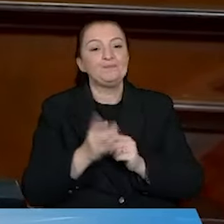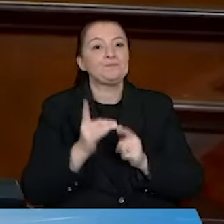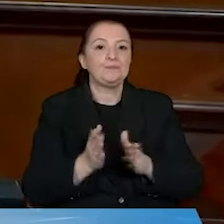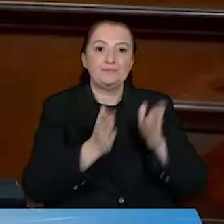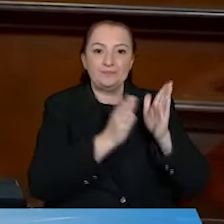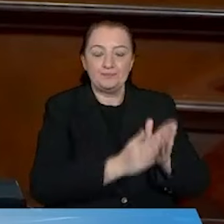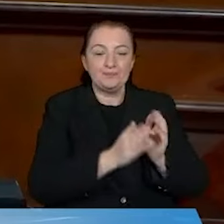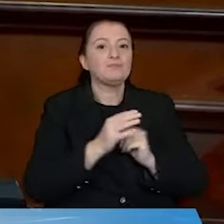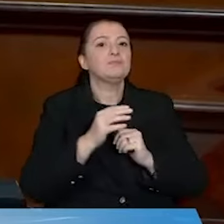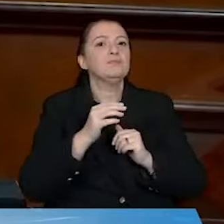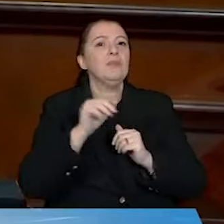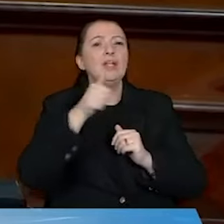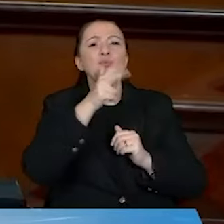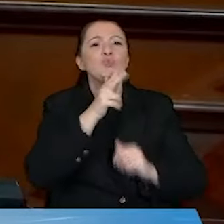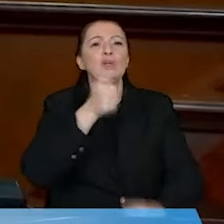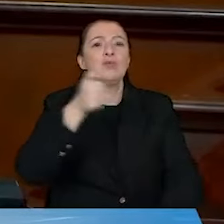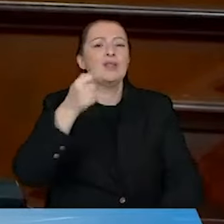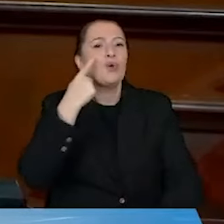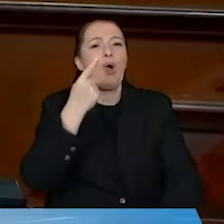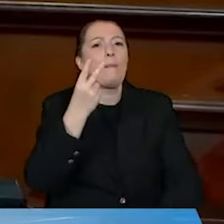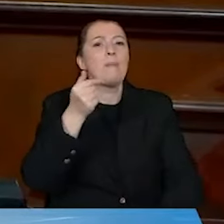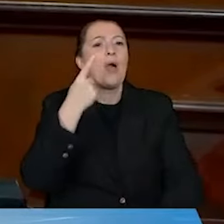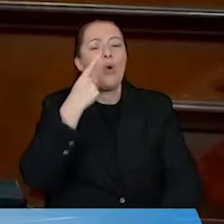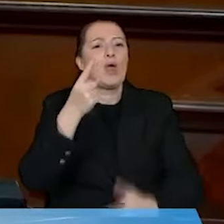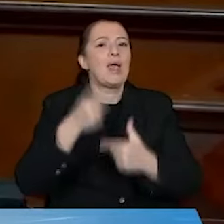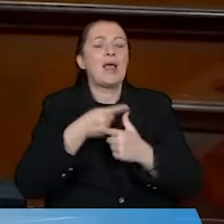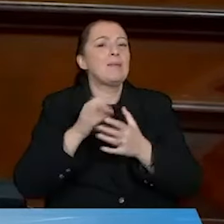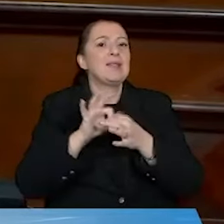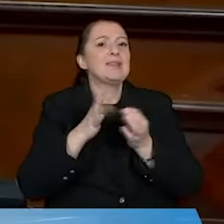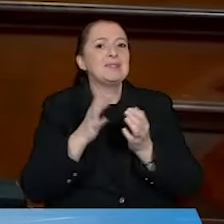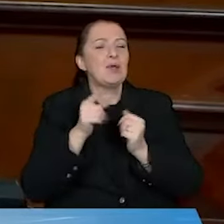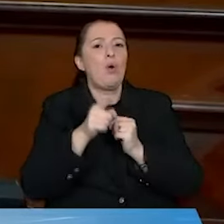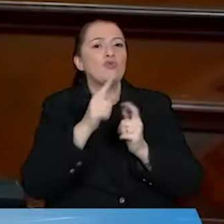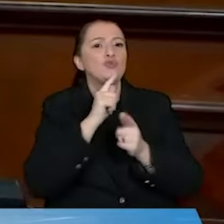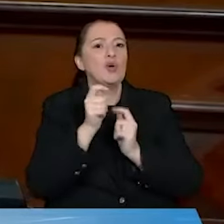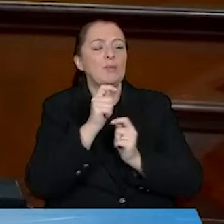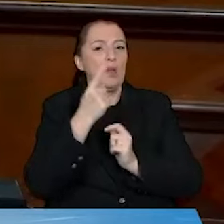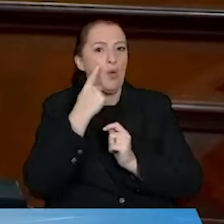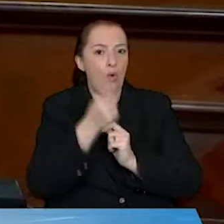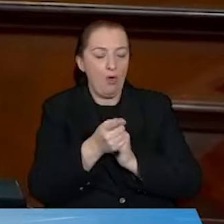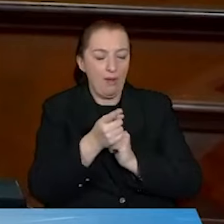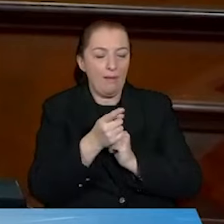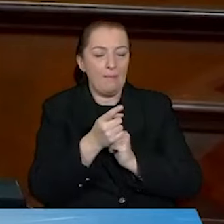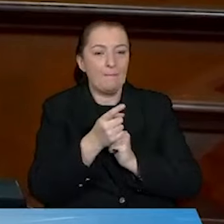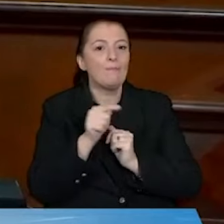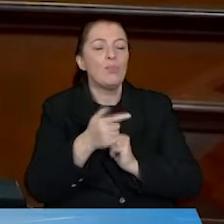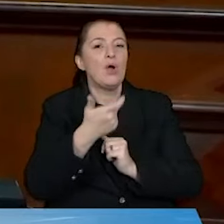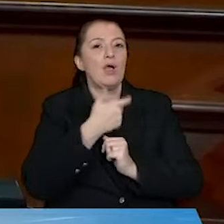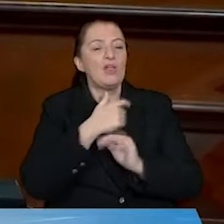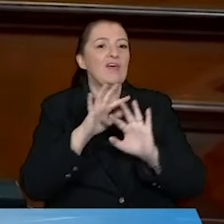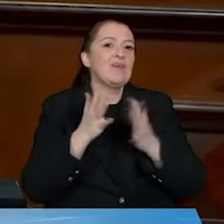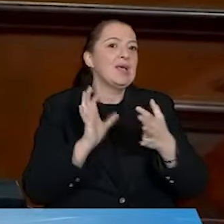sayılı finansal kiralama kanununda finansal kiralama şöyle tanımlanıyor. Bir finansal kiralama sözleşmesine dayalı olmak koşuluyla bu kanun